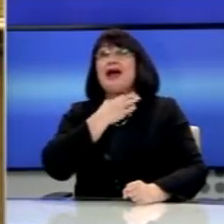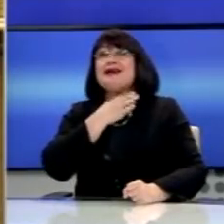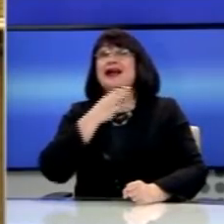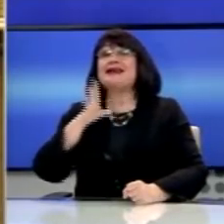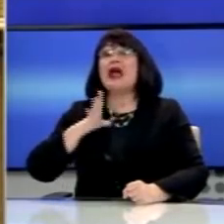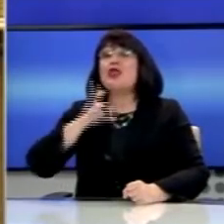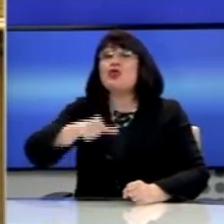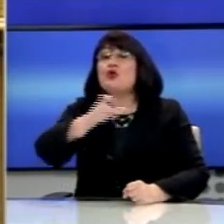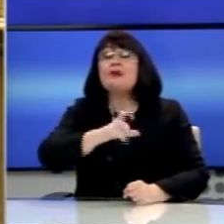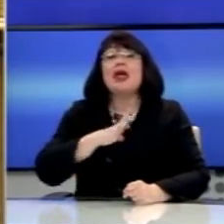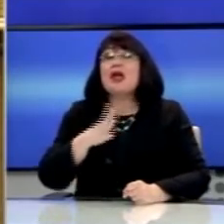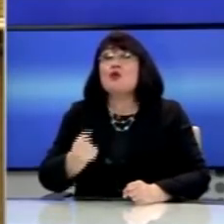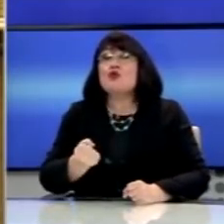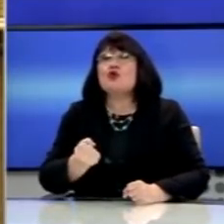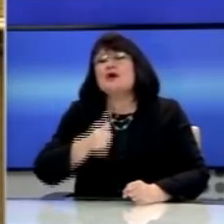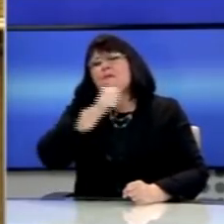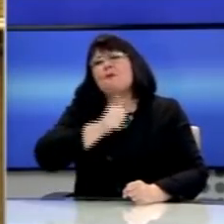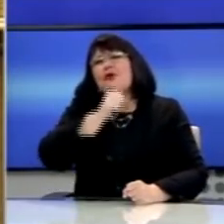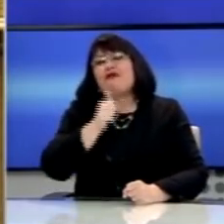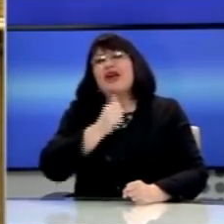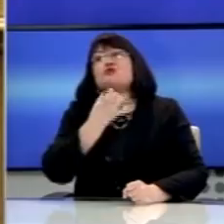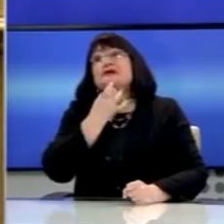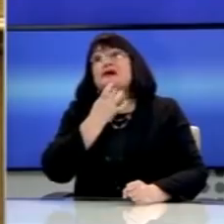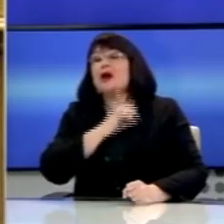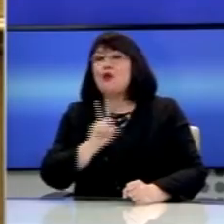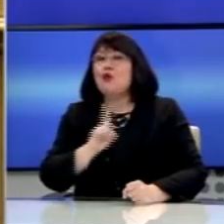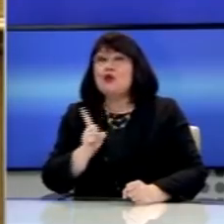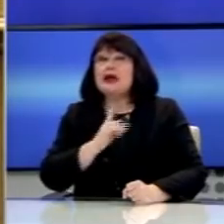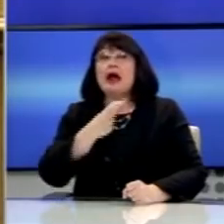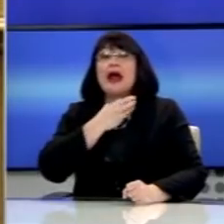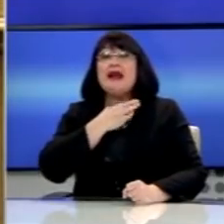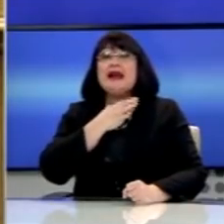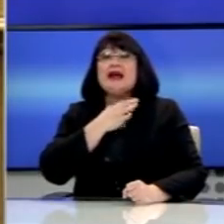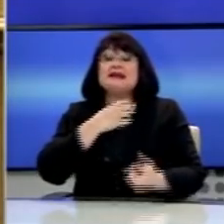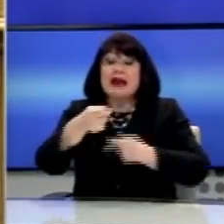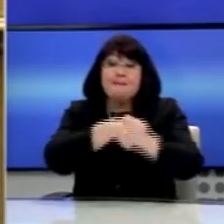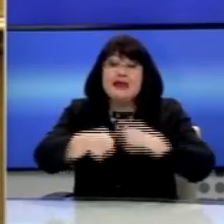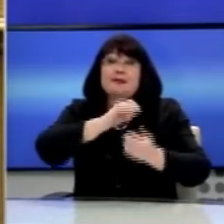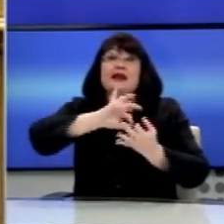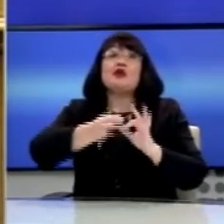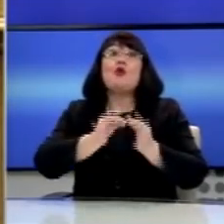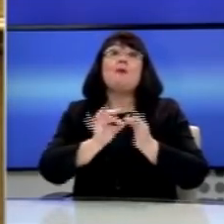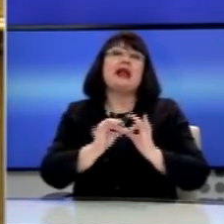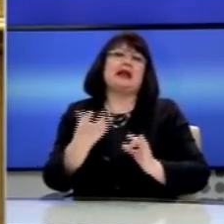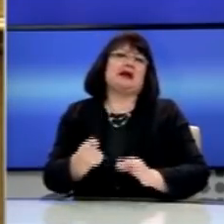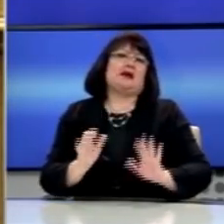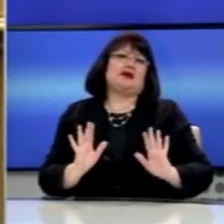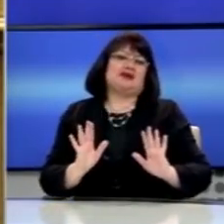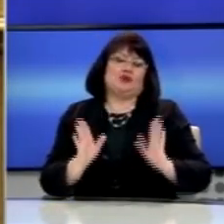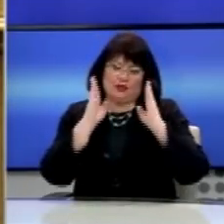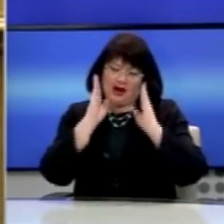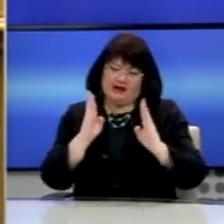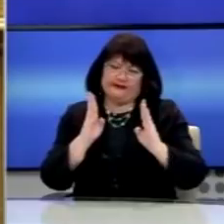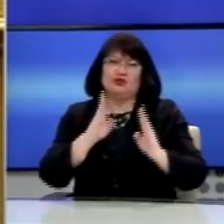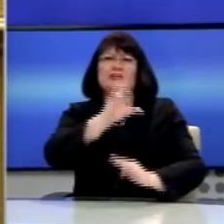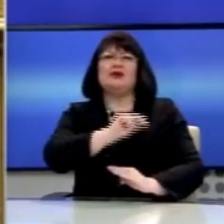των λαών τους, που δοκιμάζονται σκληρά, αλλά κυρίως τις ανάγκες των επιχειρηματικών ομίλων τους. Το ίδιο ισχύει